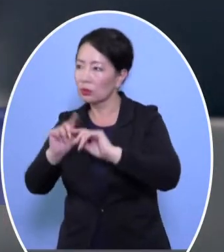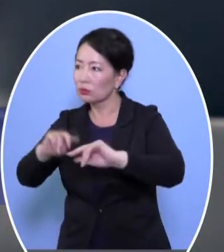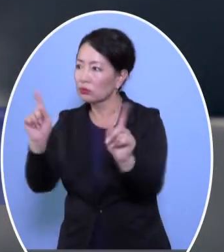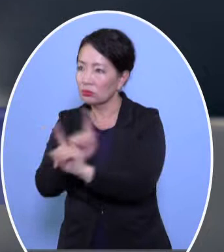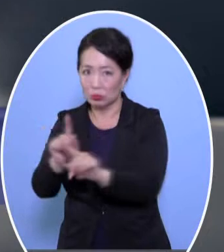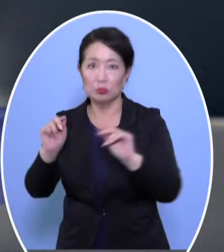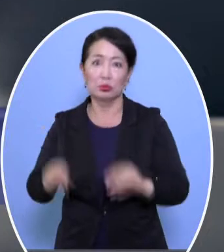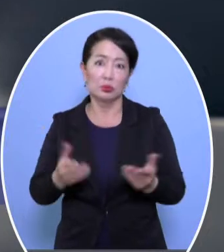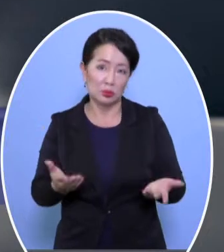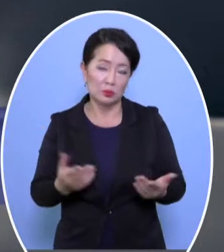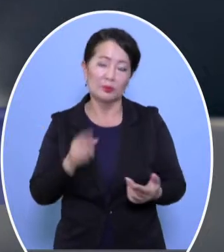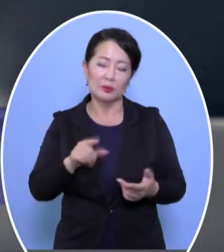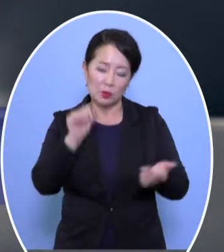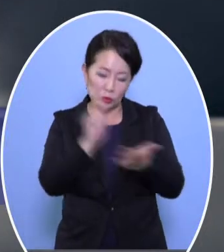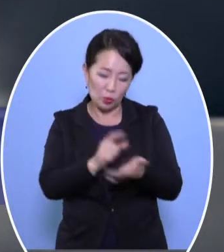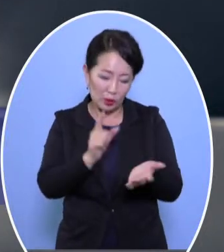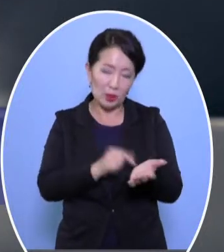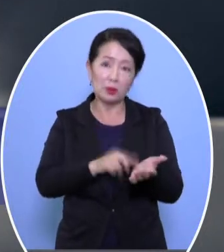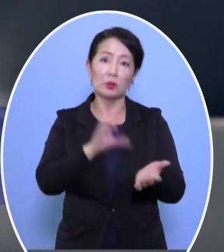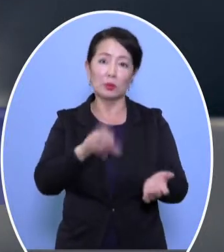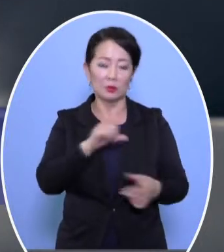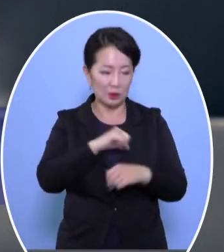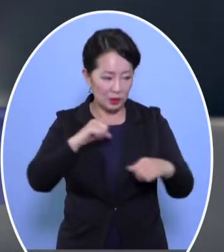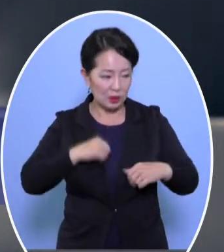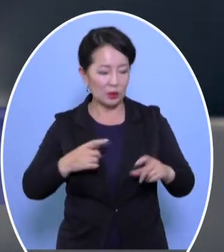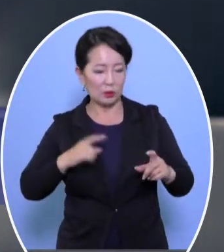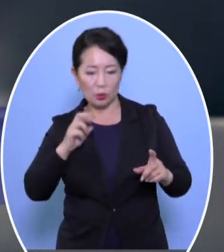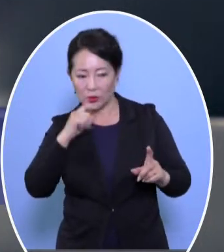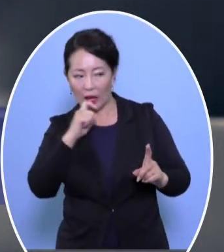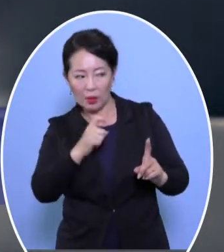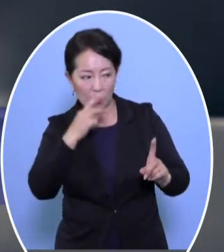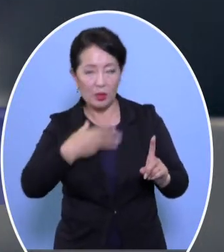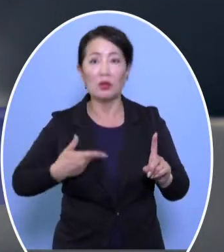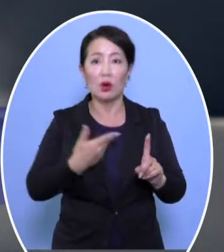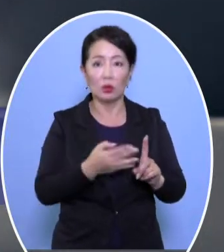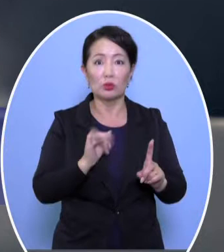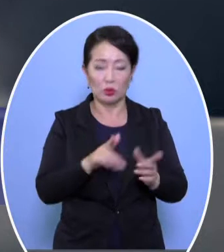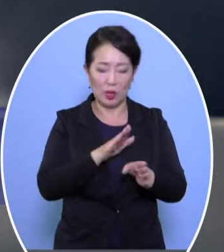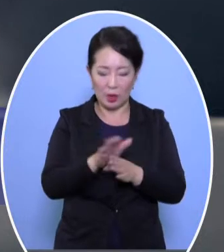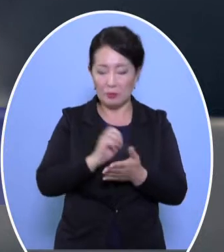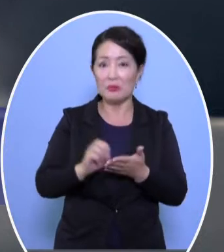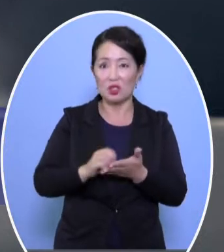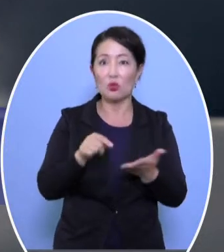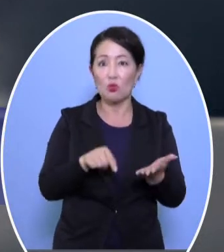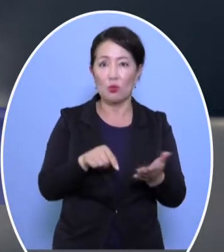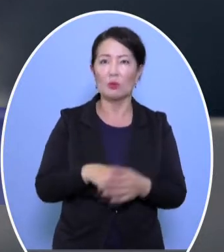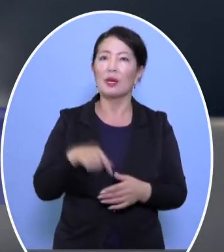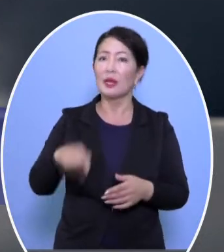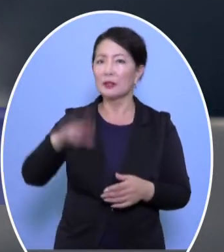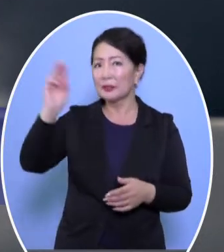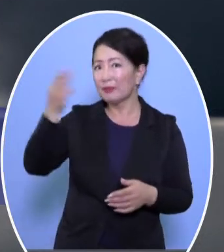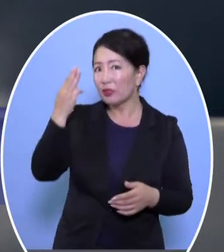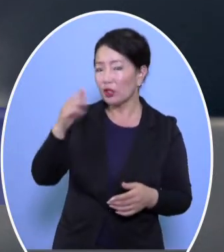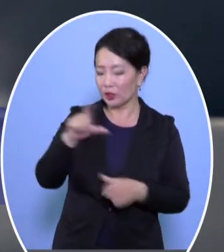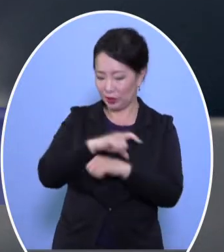шалгаад явна. А тэгээд шаардлагатай бол бид нар иргэдэд хариу мэдээлэл өгдөг. Алтан бичээ. А хэрвээ энэ